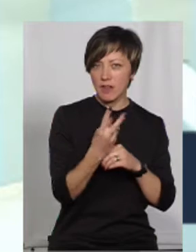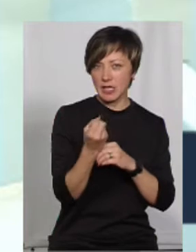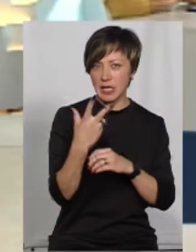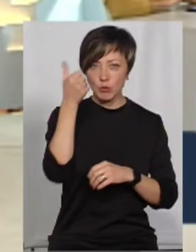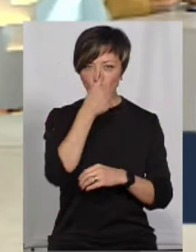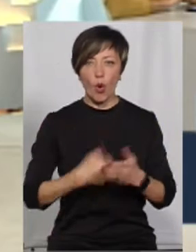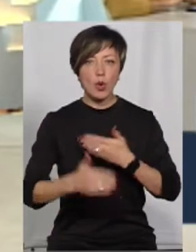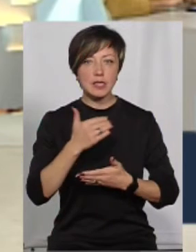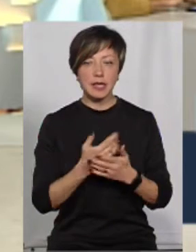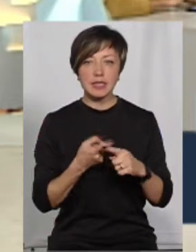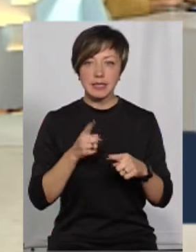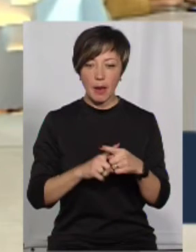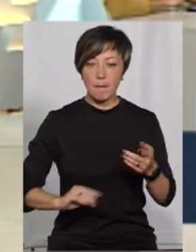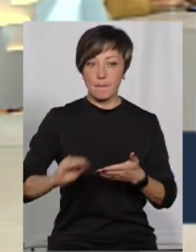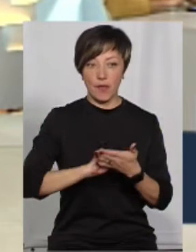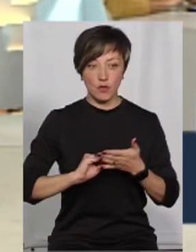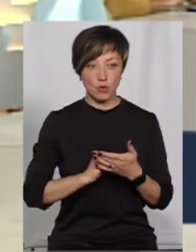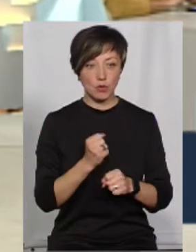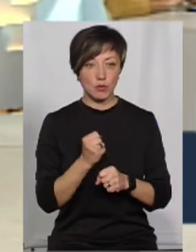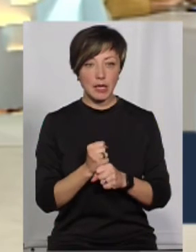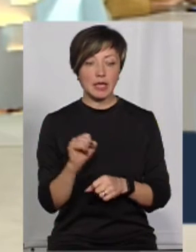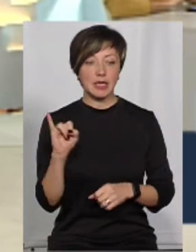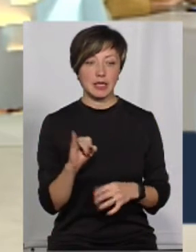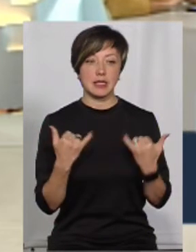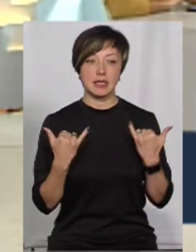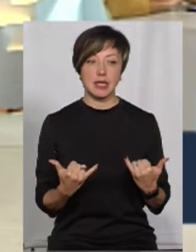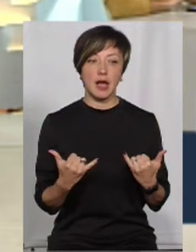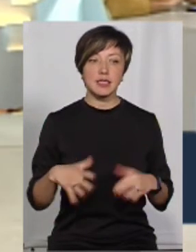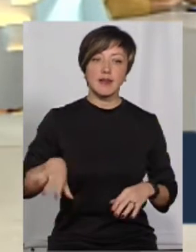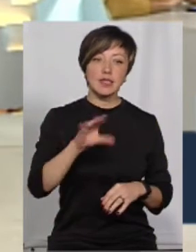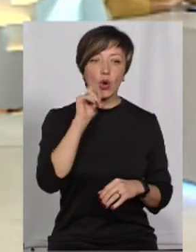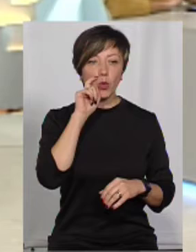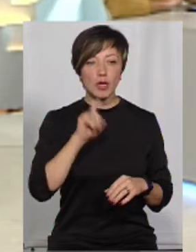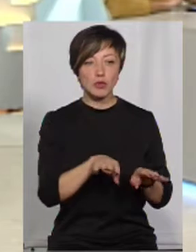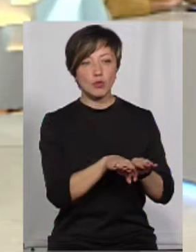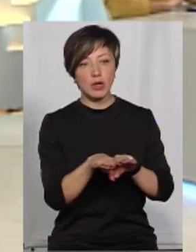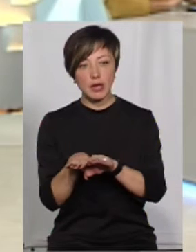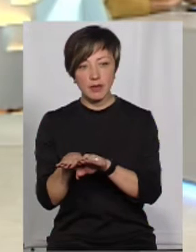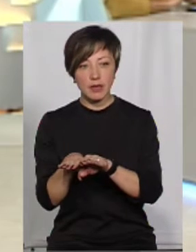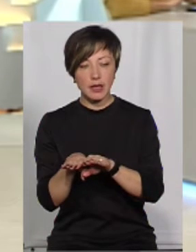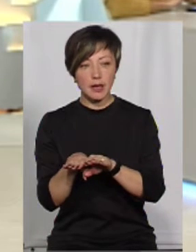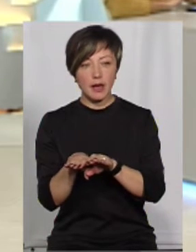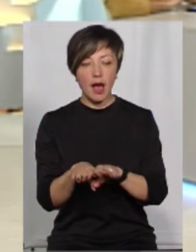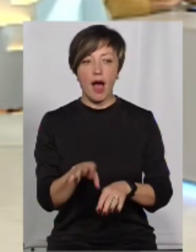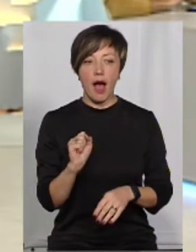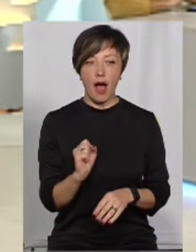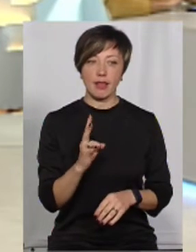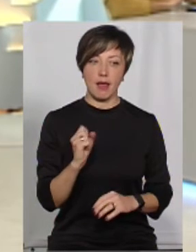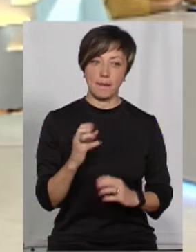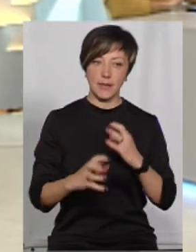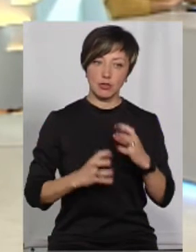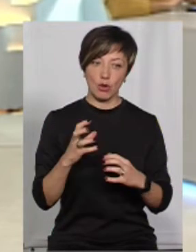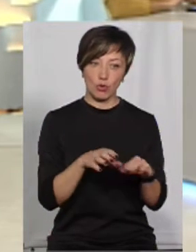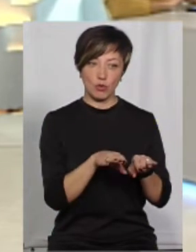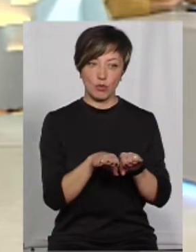це такий ребрендінг ми зробили, і зараз на всеукраїнському рівні. А ось на